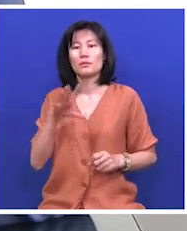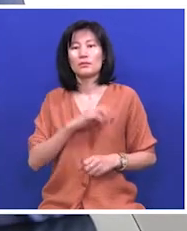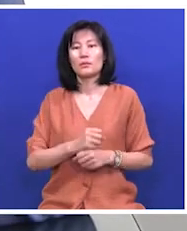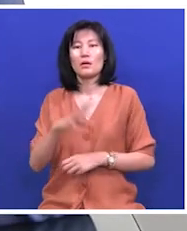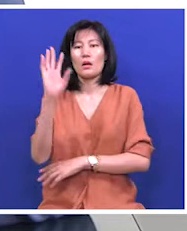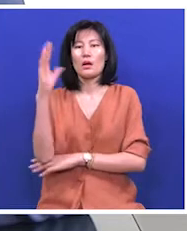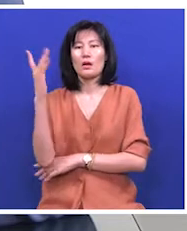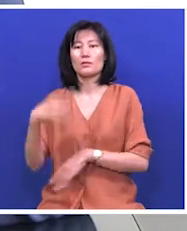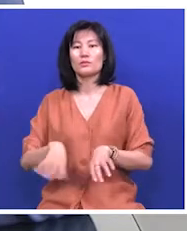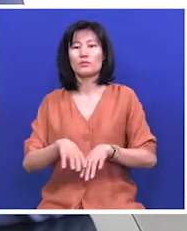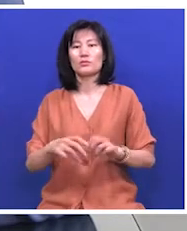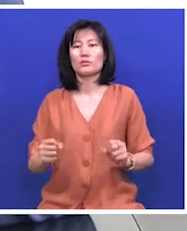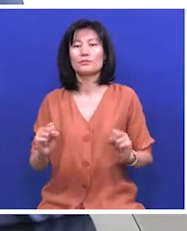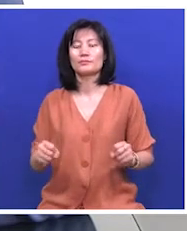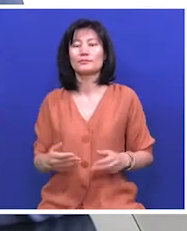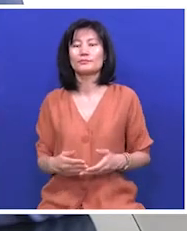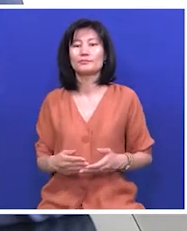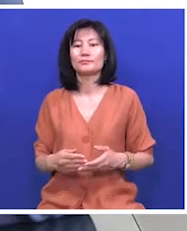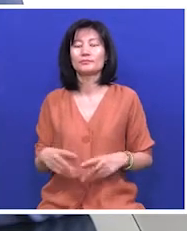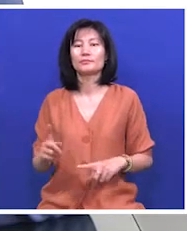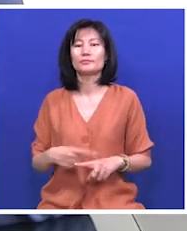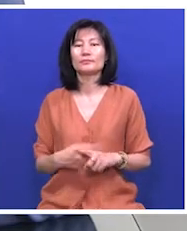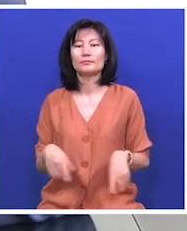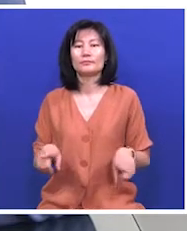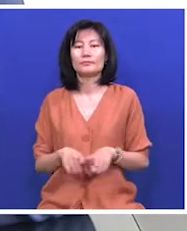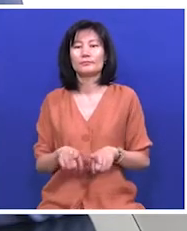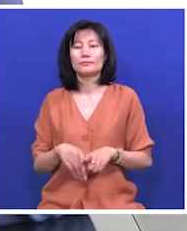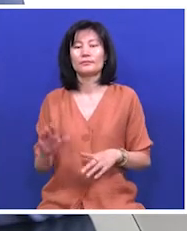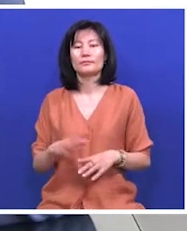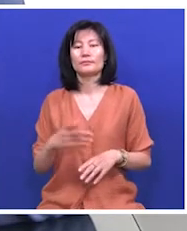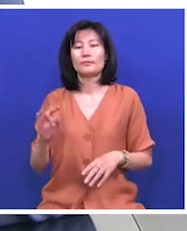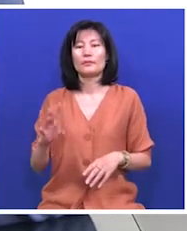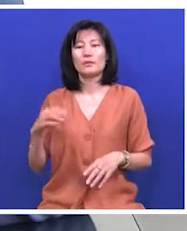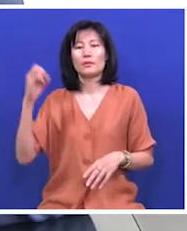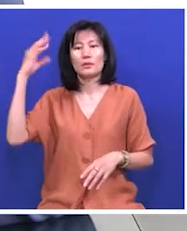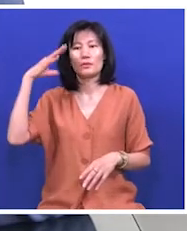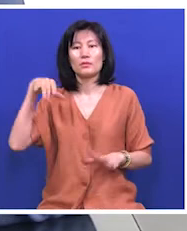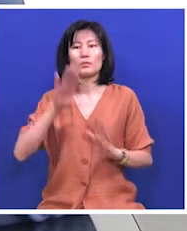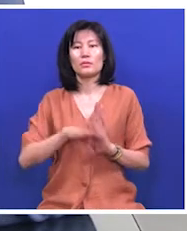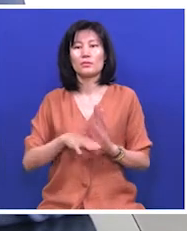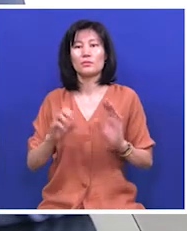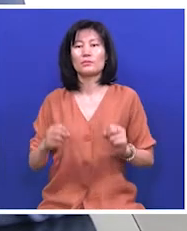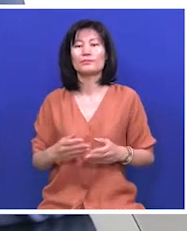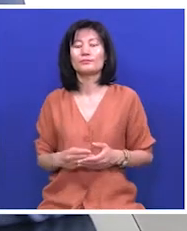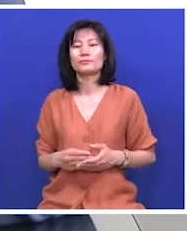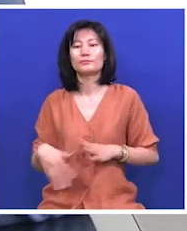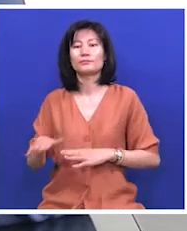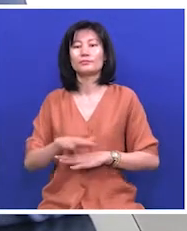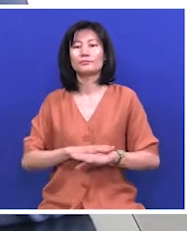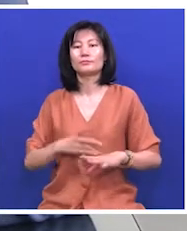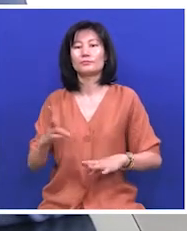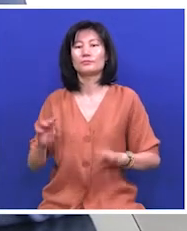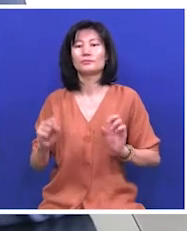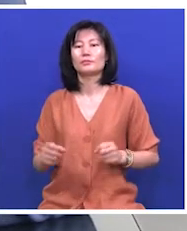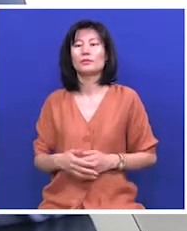тұрғанда әрине ана ағаштар құлайды, сөйтіп желілерін үзеді, сонымен нақты біреудің светі өшеді. Сонымен ол бізде